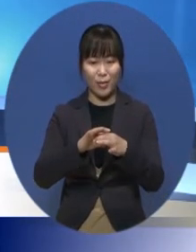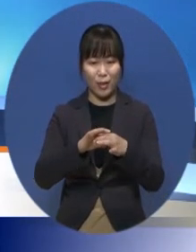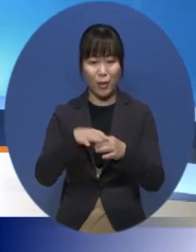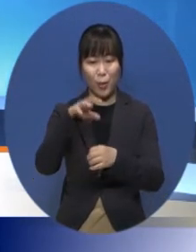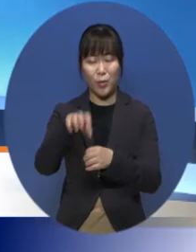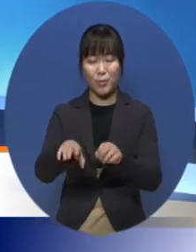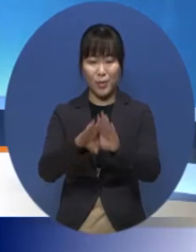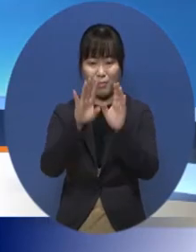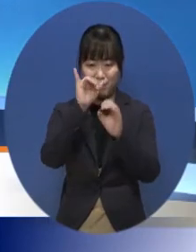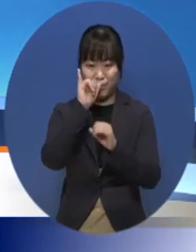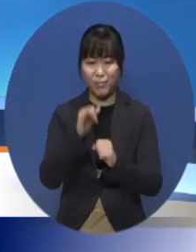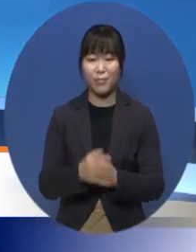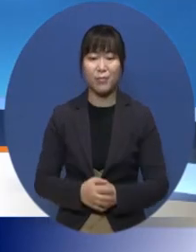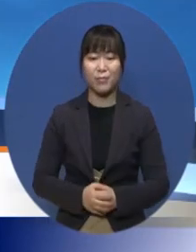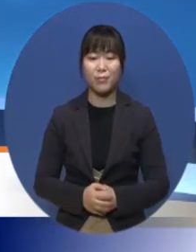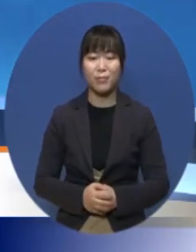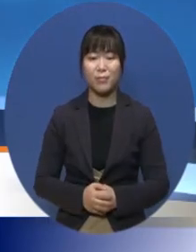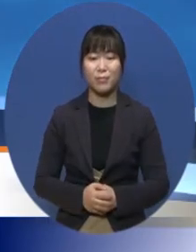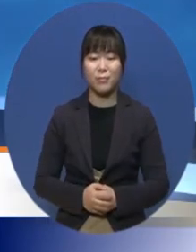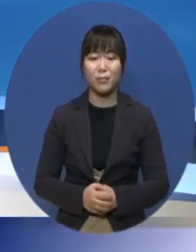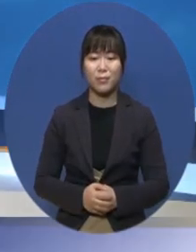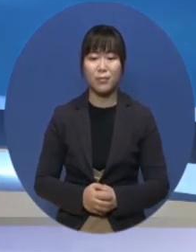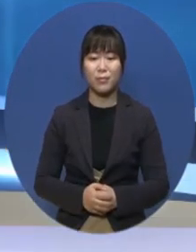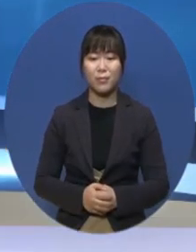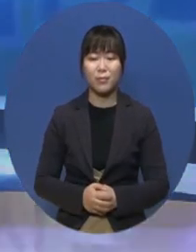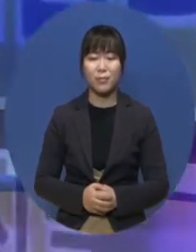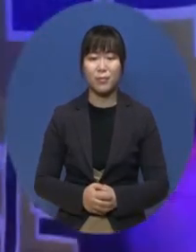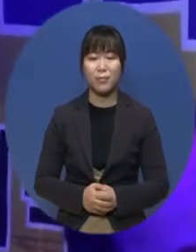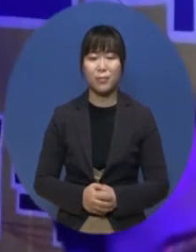열렸습니다. 서정용 기자가 다녀왔습니다.